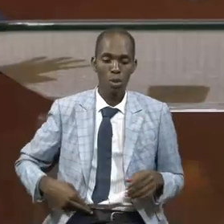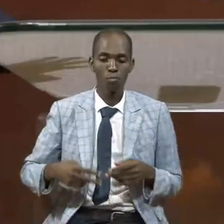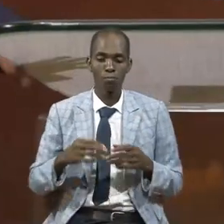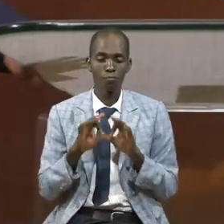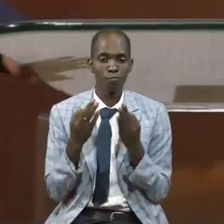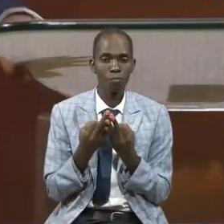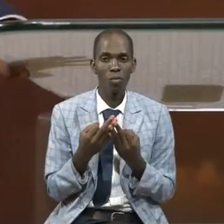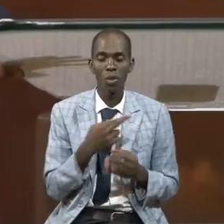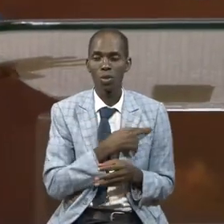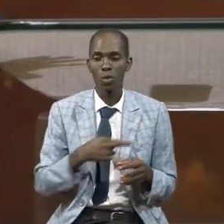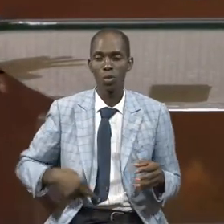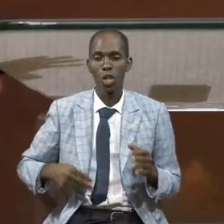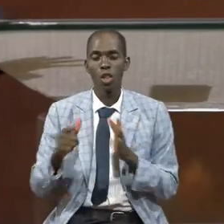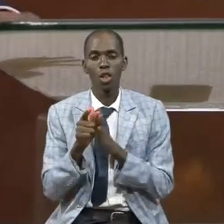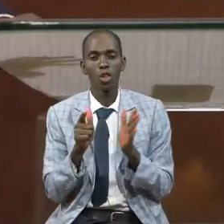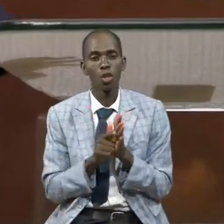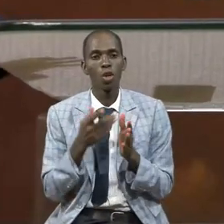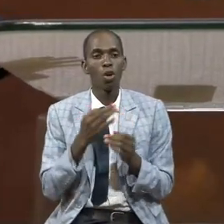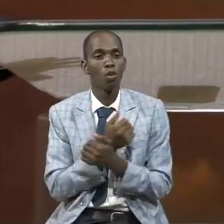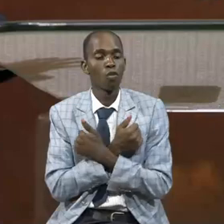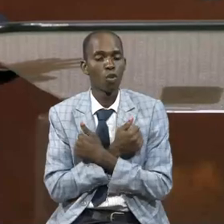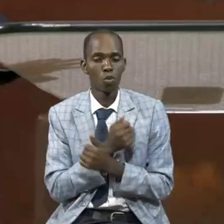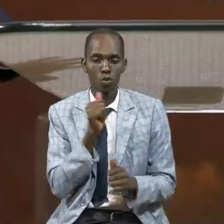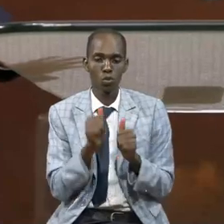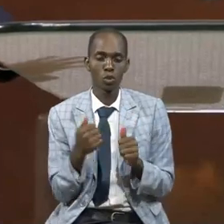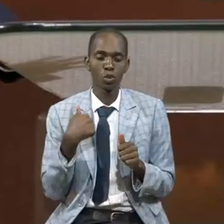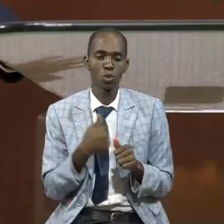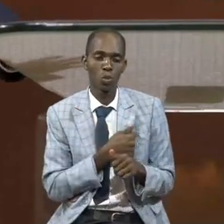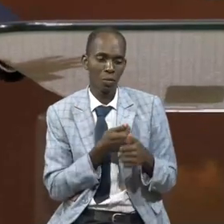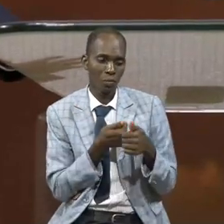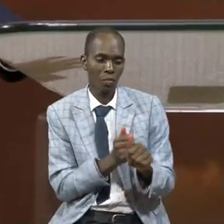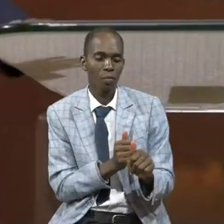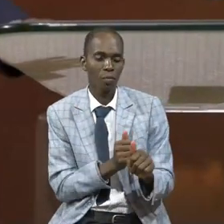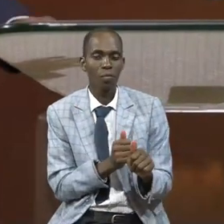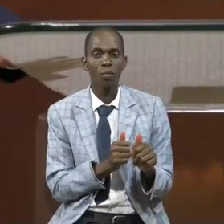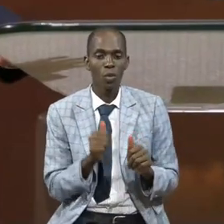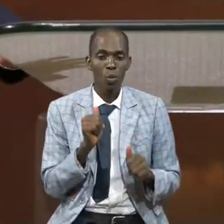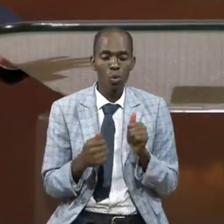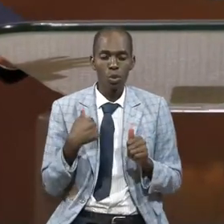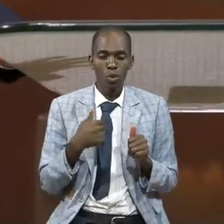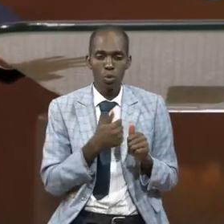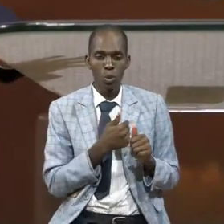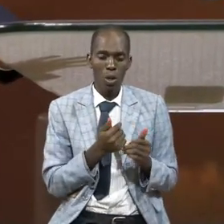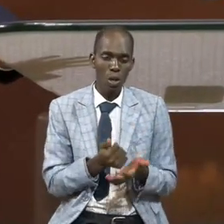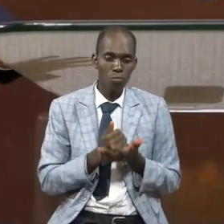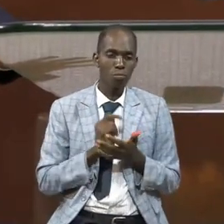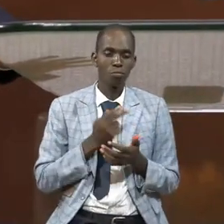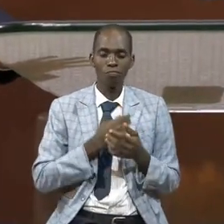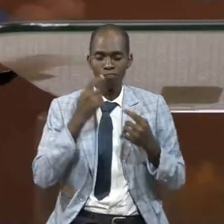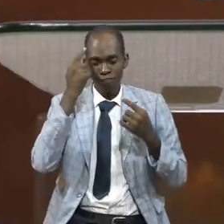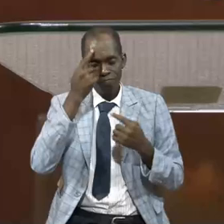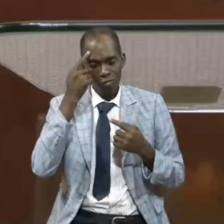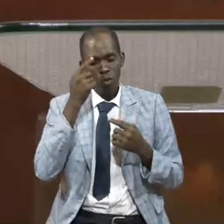royale, la loi d'amour, par laquelle nous vivons. pas laquelle nous pensons,